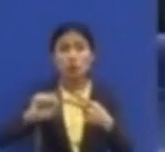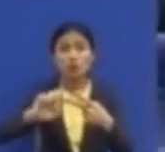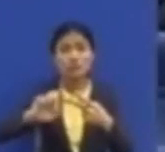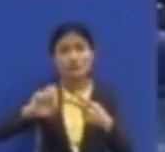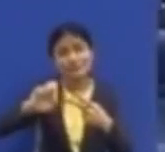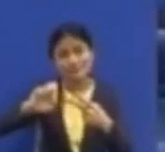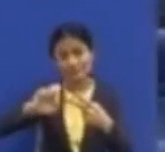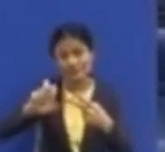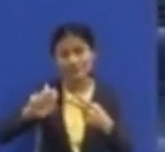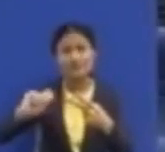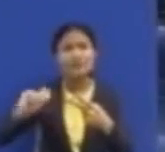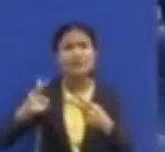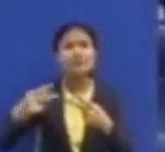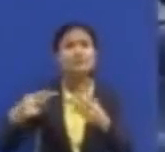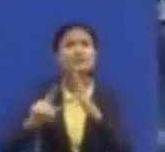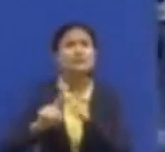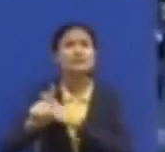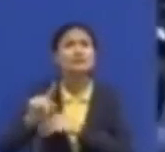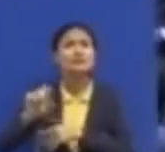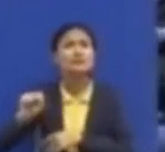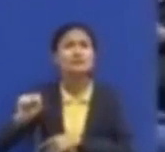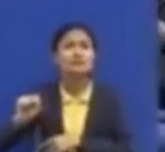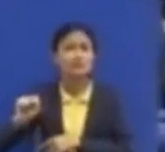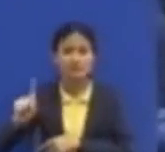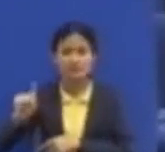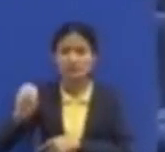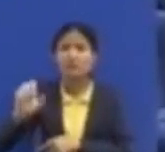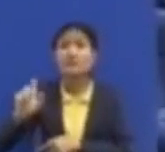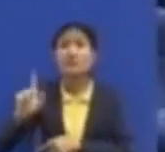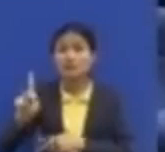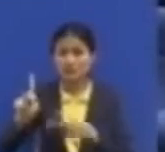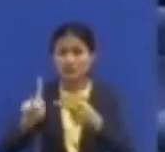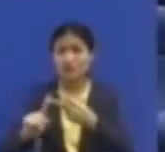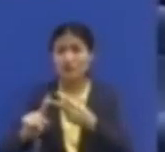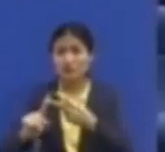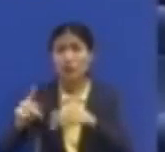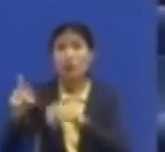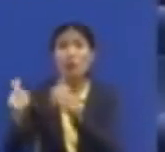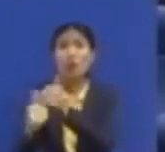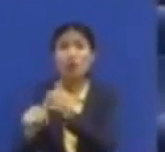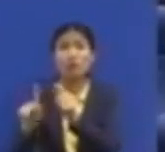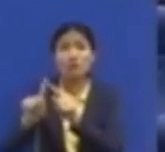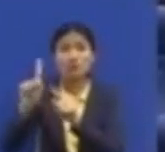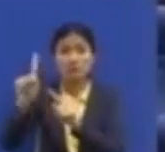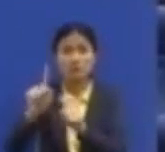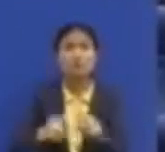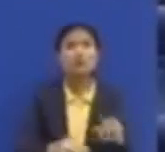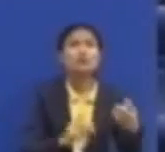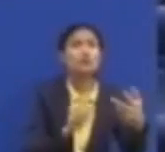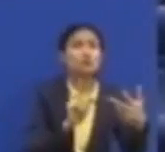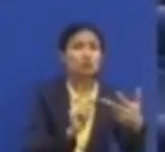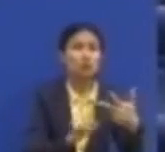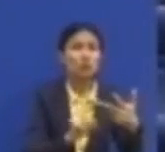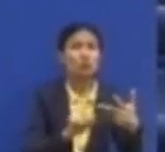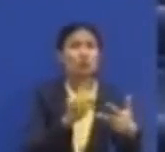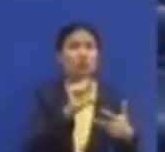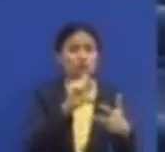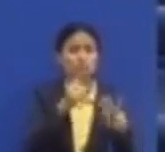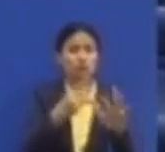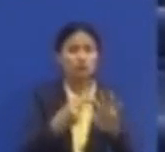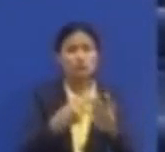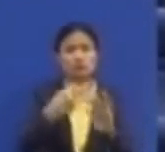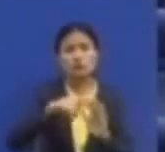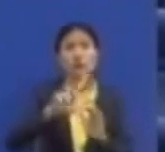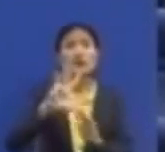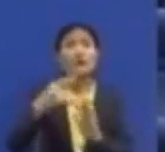าคนที่1นะครับท่านสุประชัยสมเจริญเป็นรองประธานวุฒิสภาคนที่2 ค่ะและในขณะนี้ประธานใน